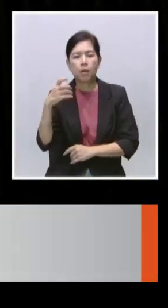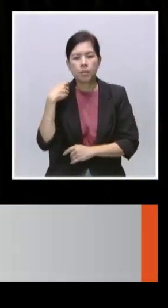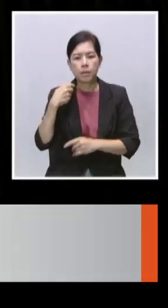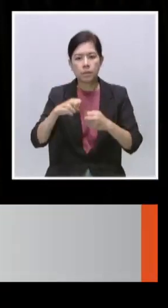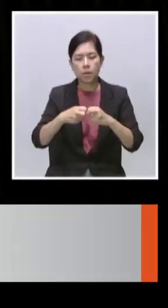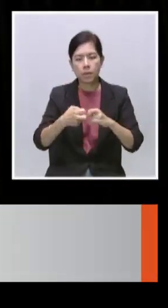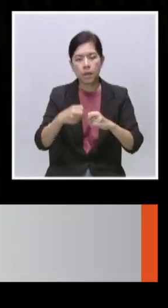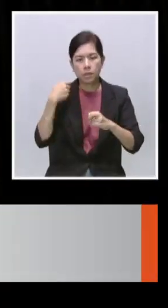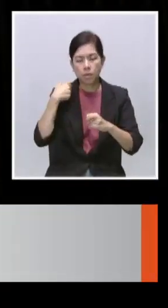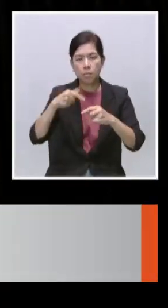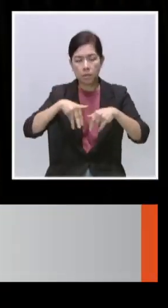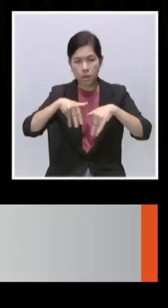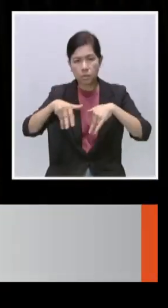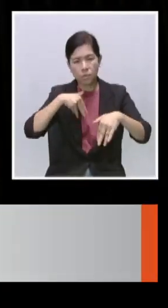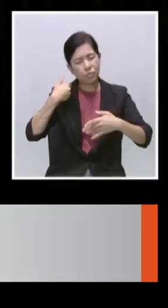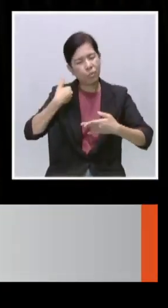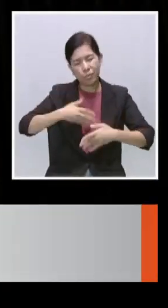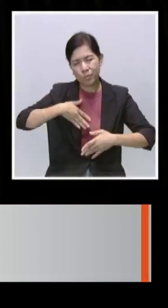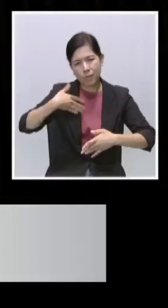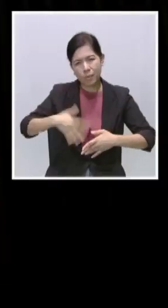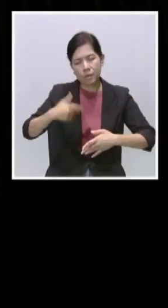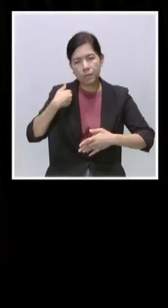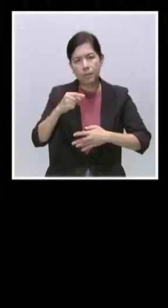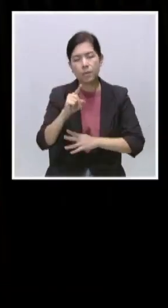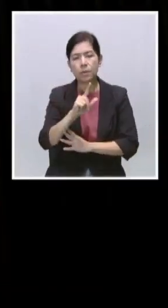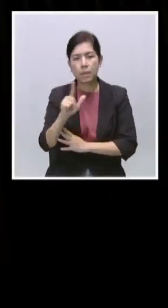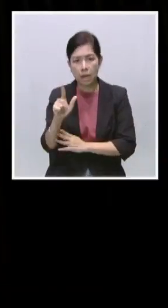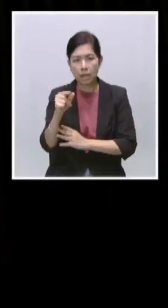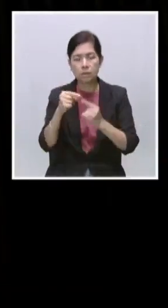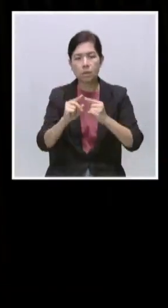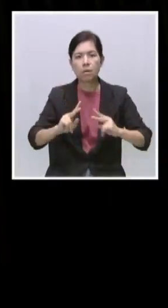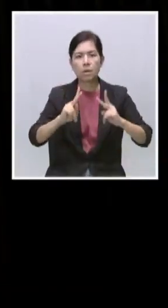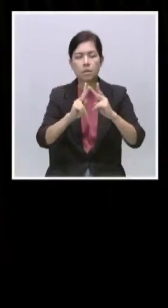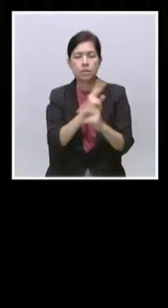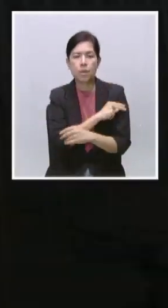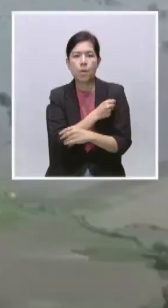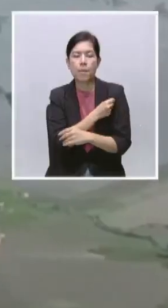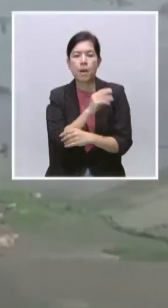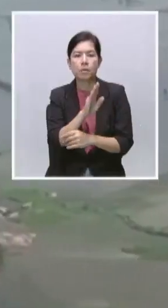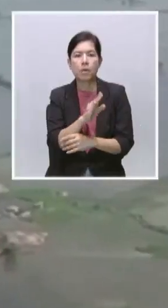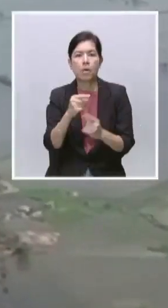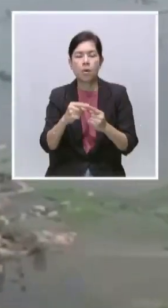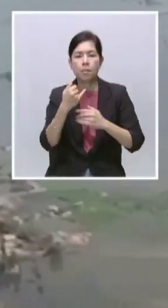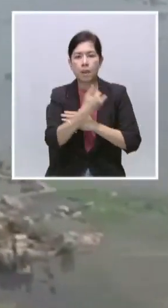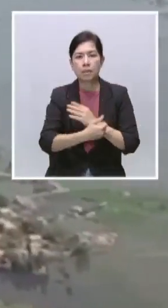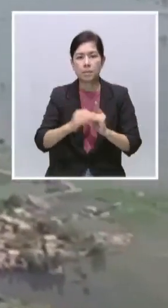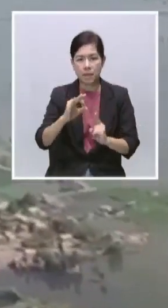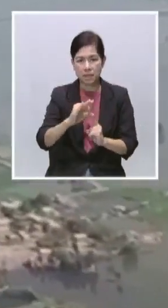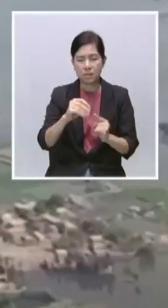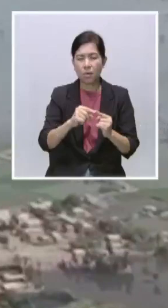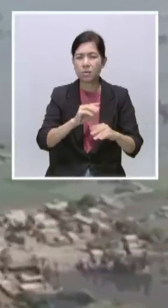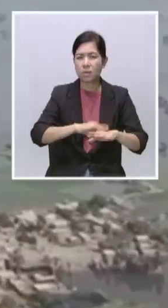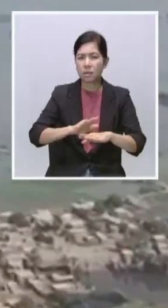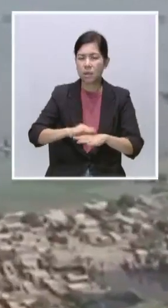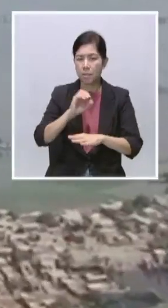ดร้อนกว่า 33 ล้านคนด้วยค่ะซึ่งทางกระทรวงสาธารณสุขของปากีสถานก็ออกมาเตือนแล้วว่าขณะนี้วิกฤตของระบบสาธารณ